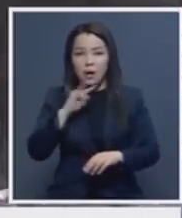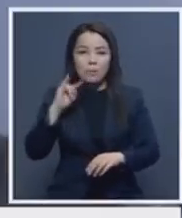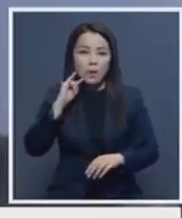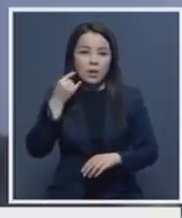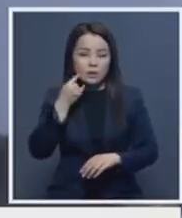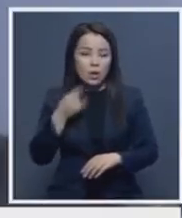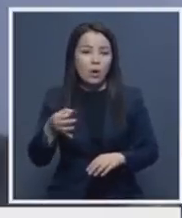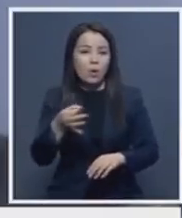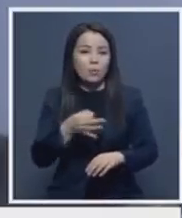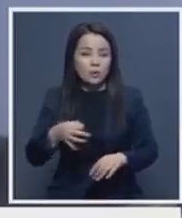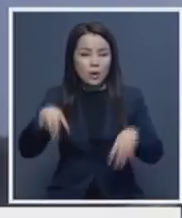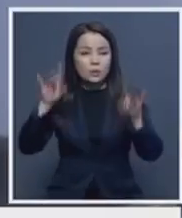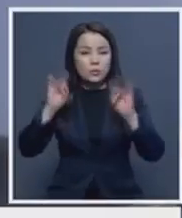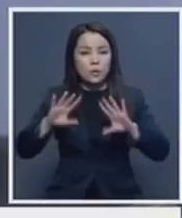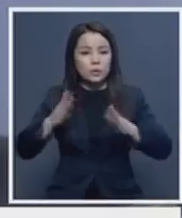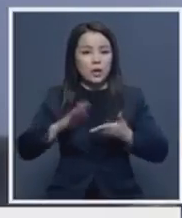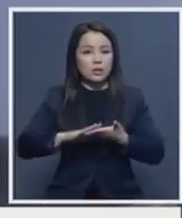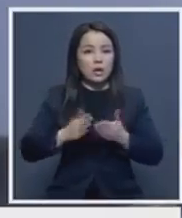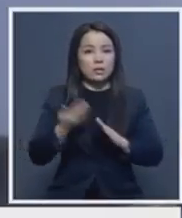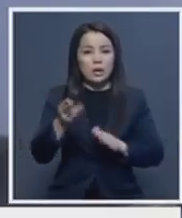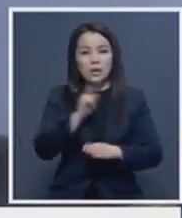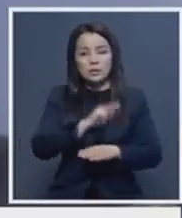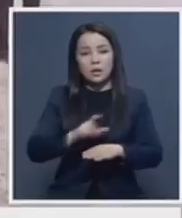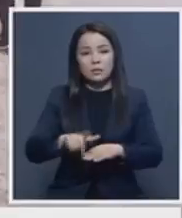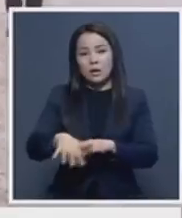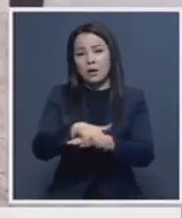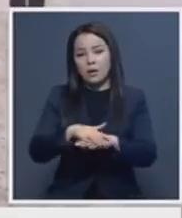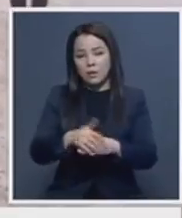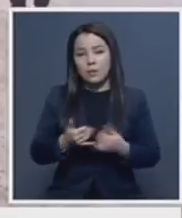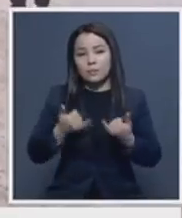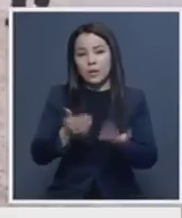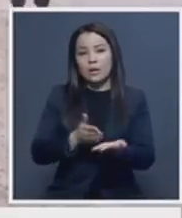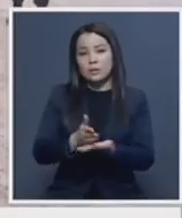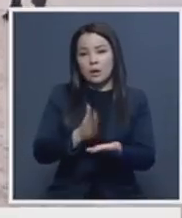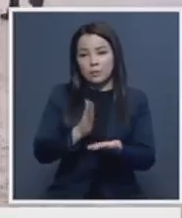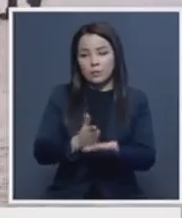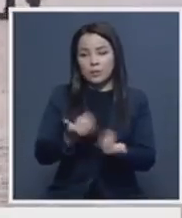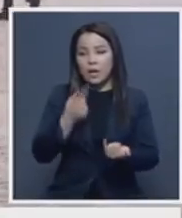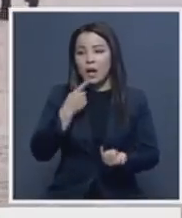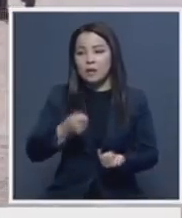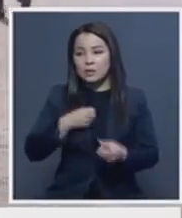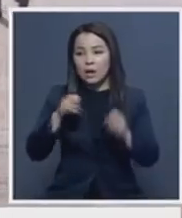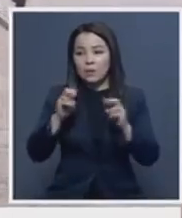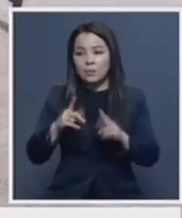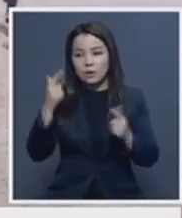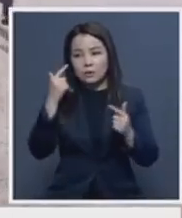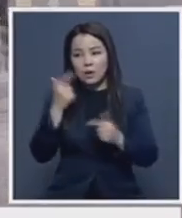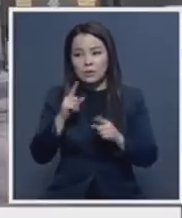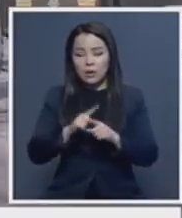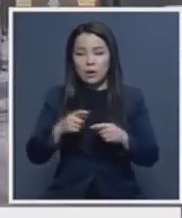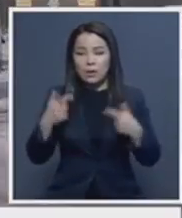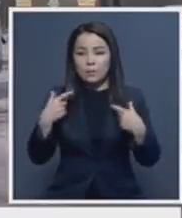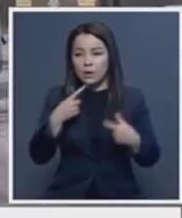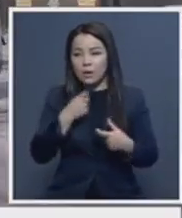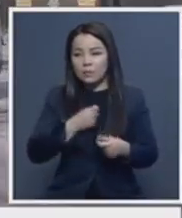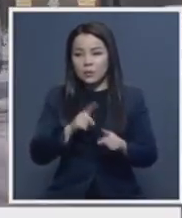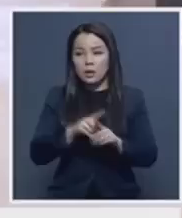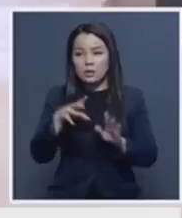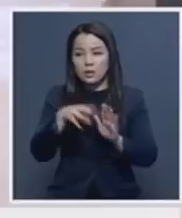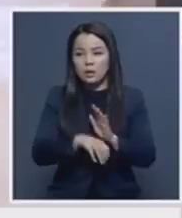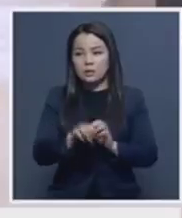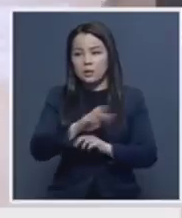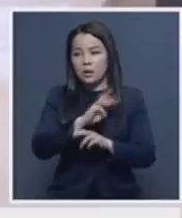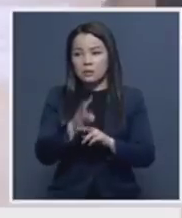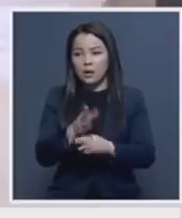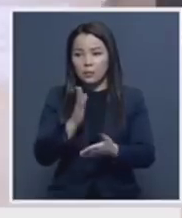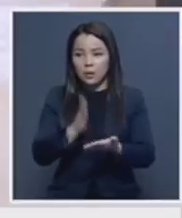төңірегінде төтенше жағдайлар кезінде халыққа қызмет етеді. Әскери бөлім арнайы техникалармен, білікті мамандармен қамтылған.